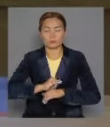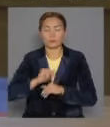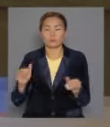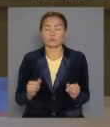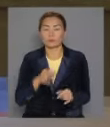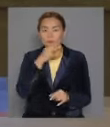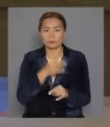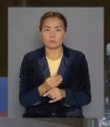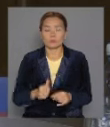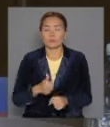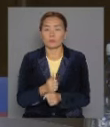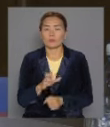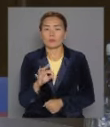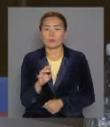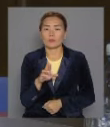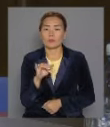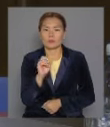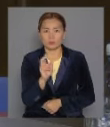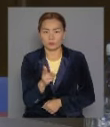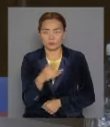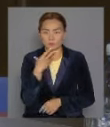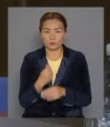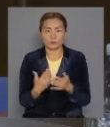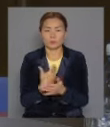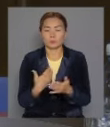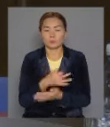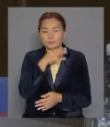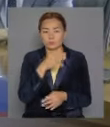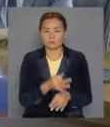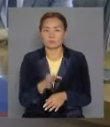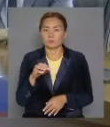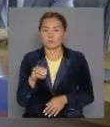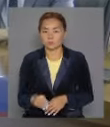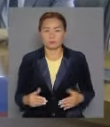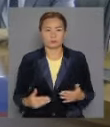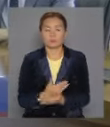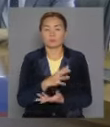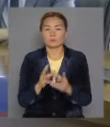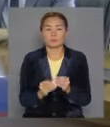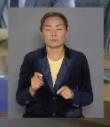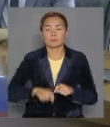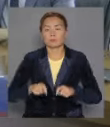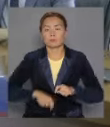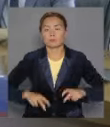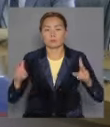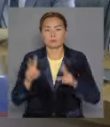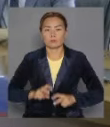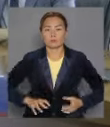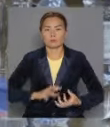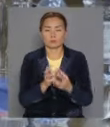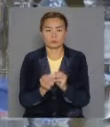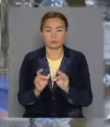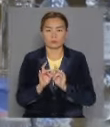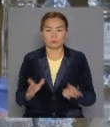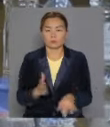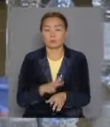ету департаментінің басшысы Бердібек Еркінбекұлы өз ақпаратында департамент тарапынан жаңа оқу жылына жүргізілген мониторинг қорытындылары туралы